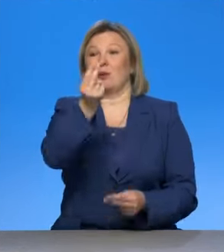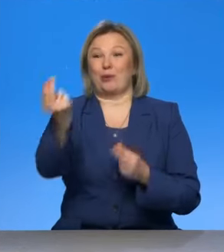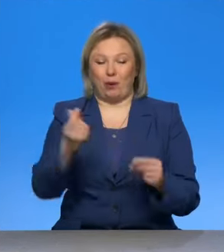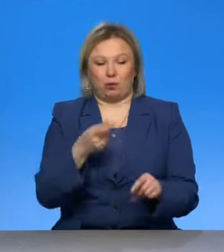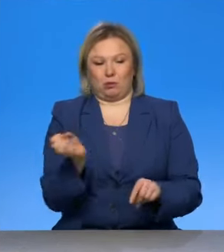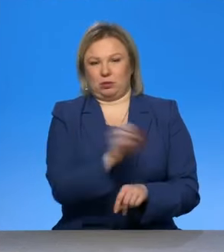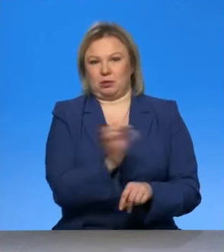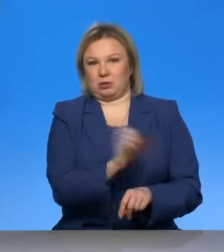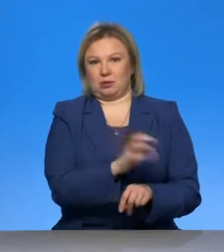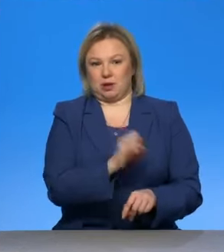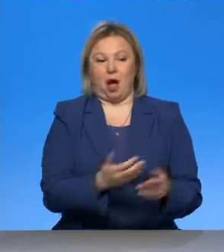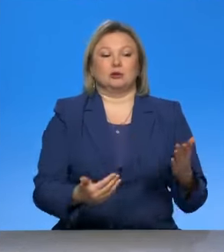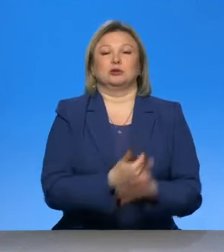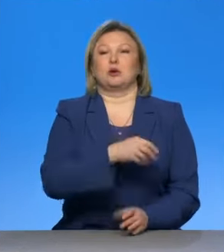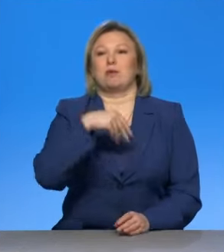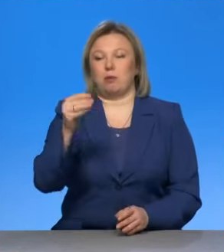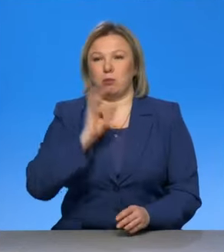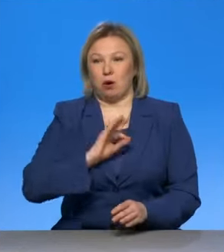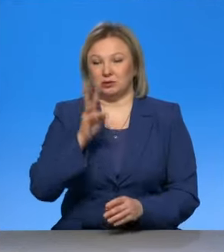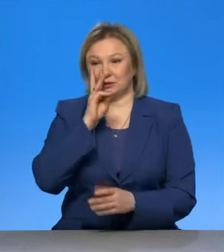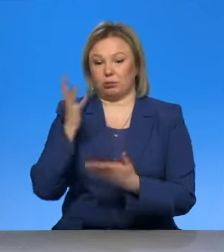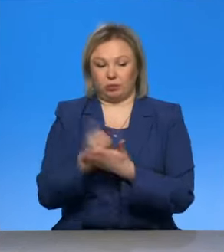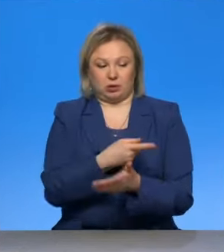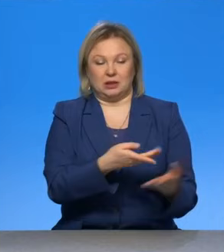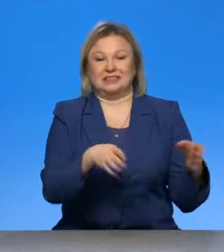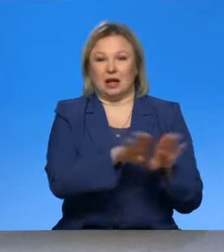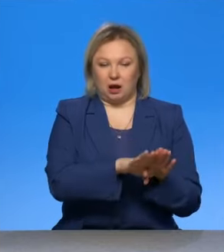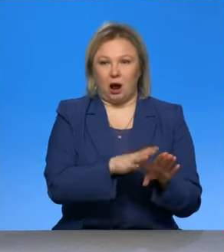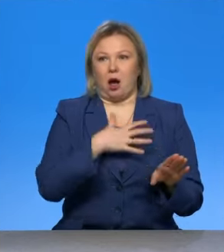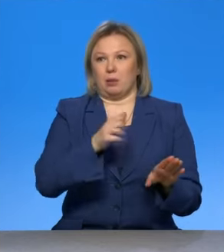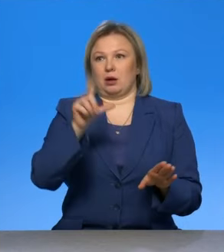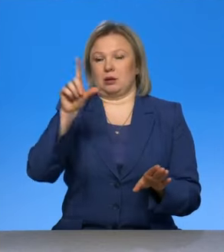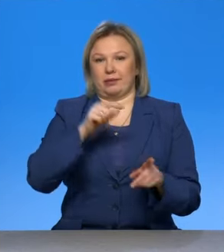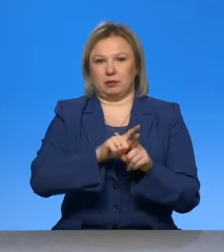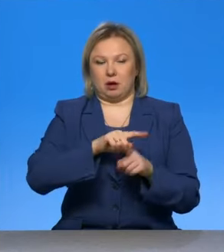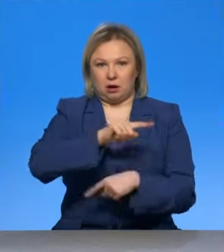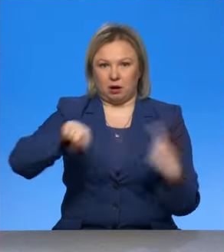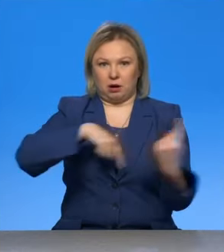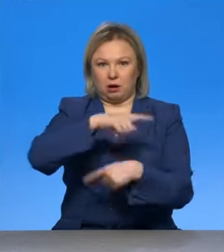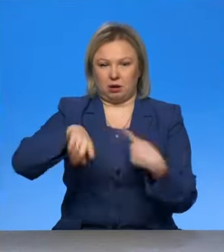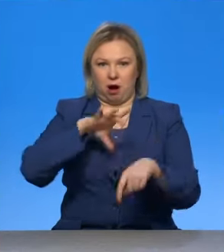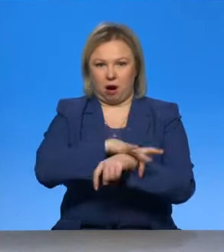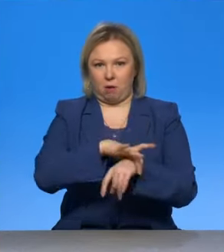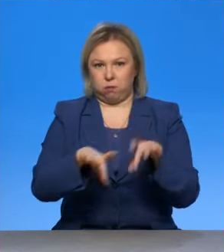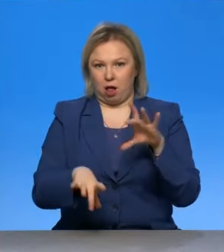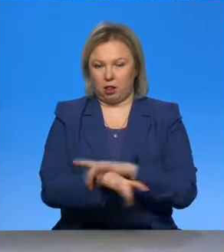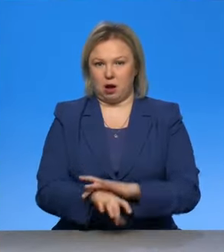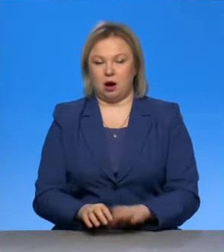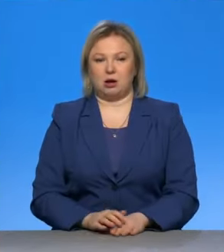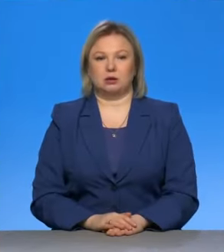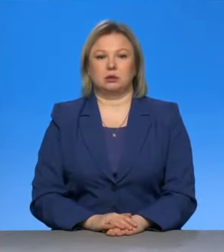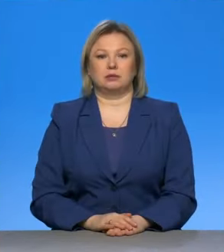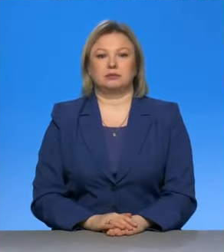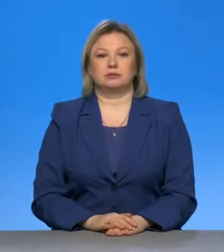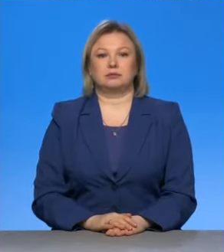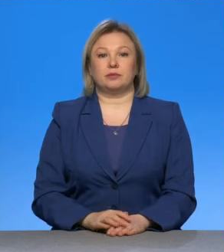закрыть, потом ей обратно пользуешься, потому что денег уже нет, и в такую кабалу попадаешь. Ну вот такие